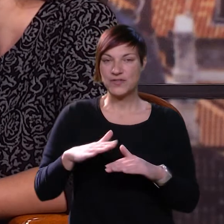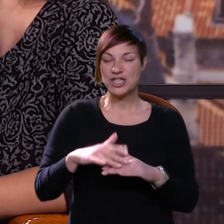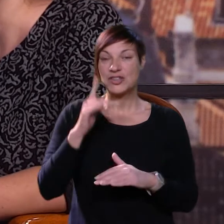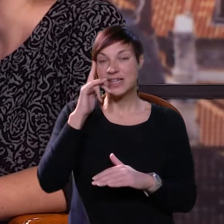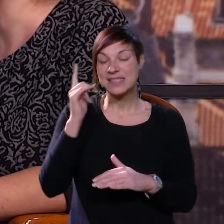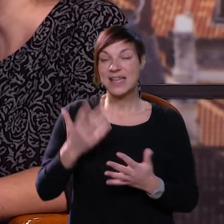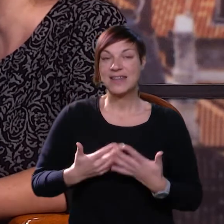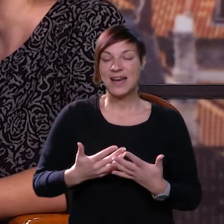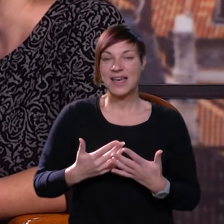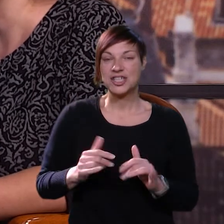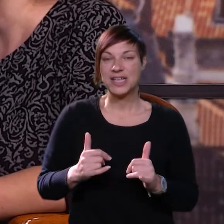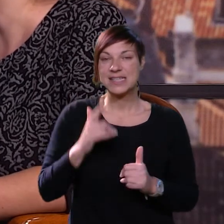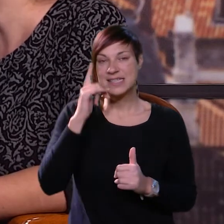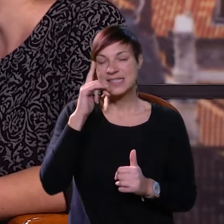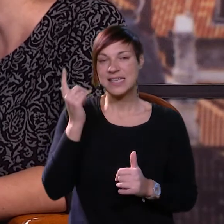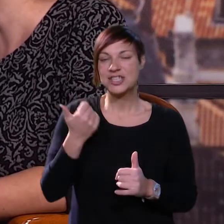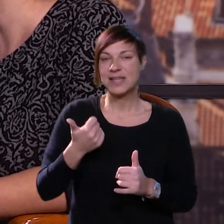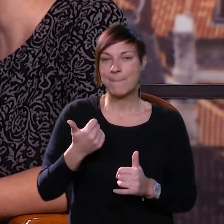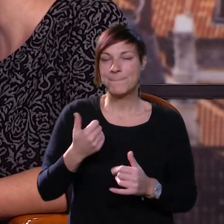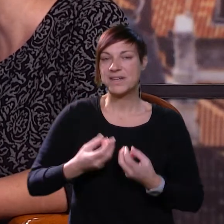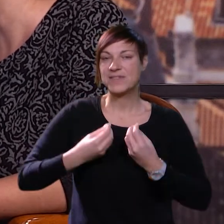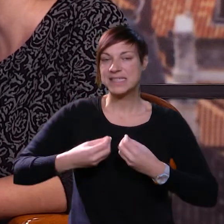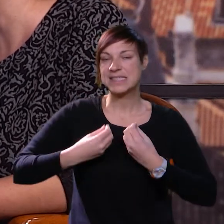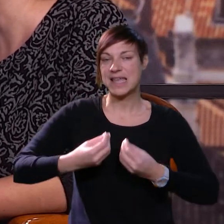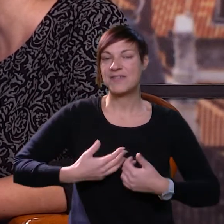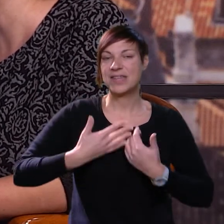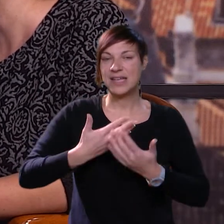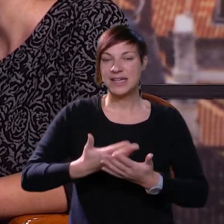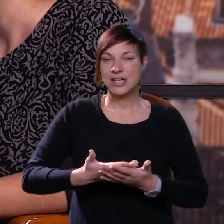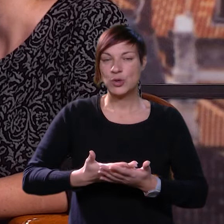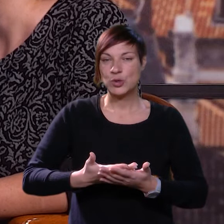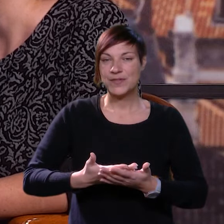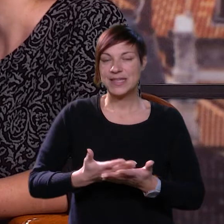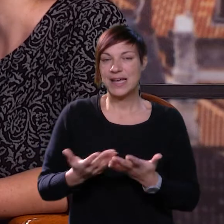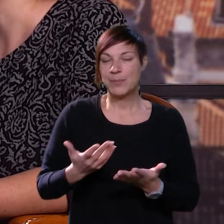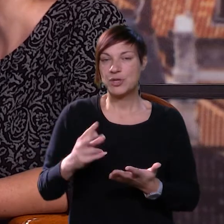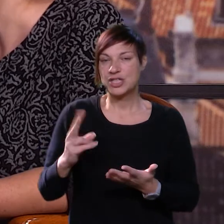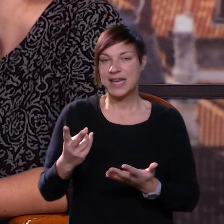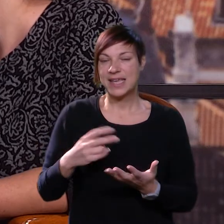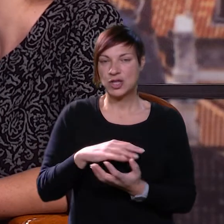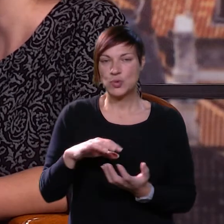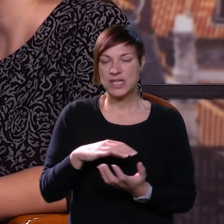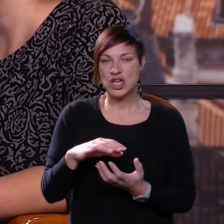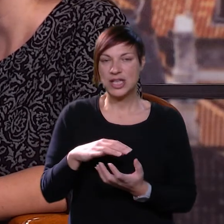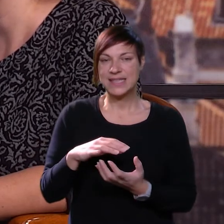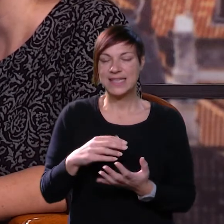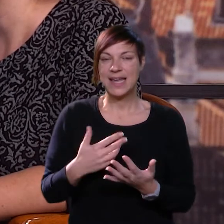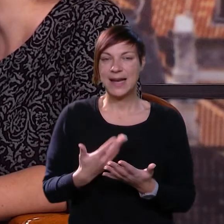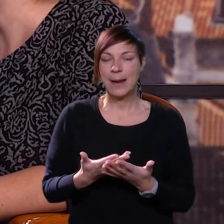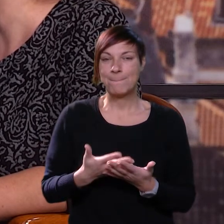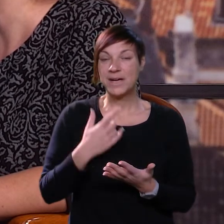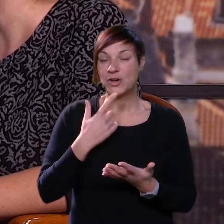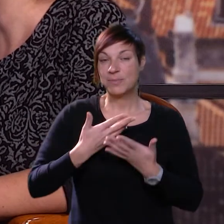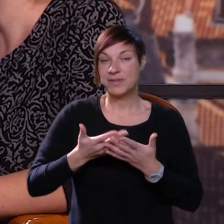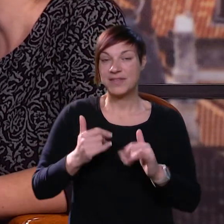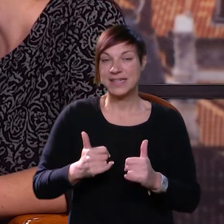više toga znati i lakše vam je. Je li se sjećate onih nekih prvih savjeta koje su vam dali možda neki drugi